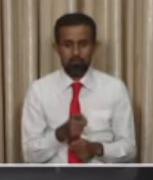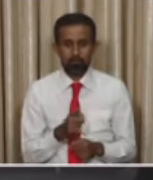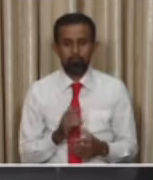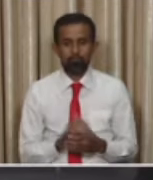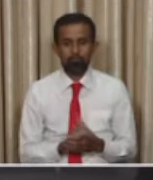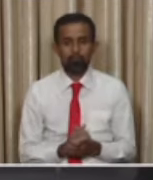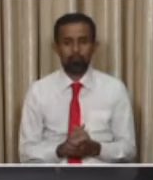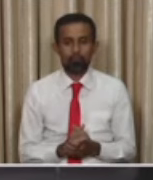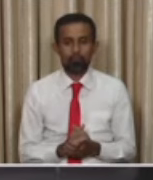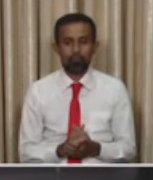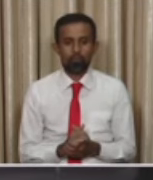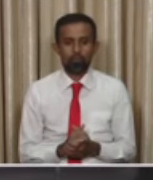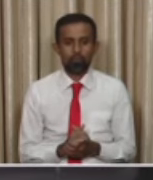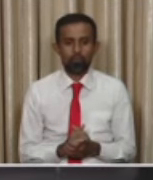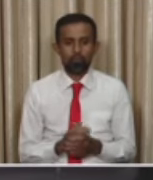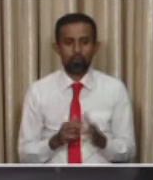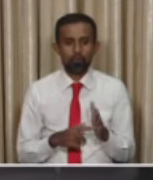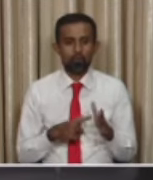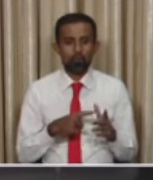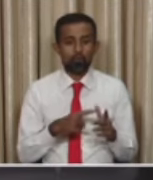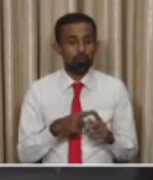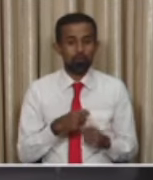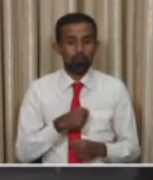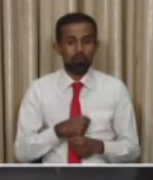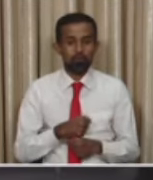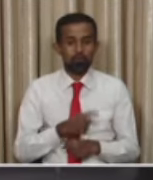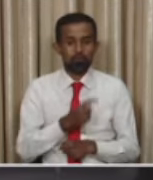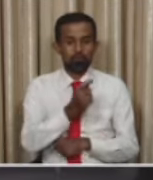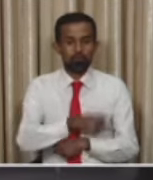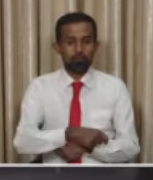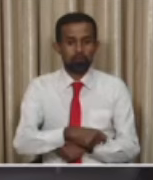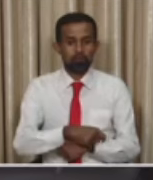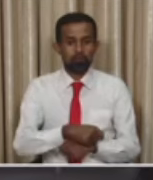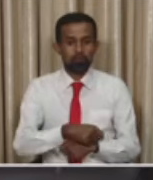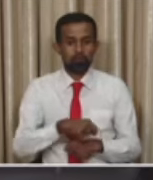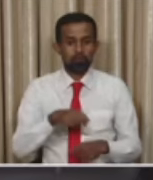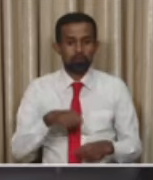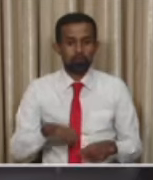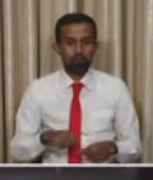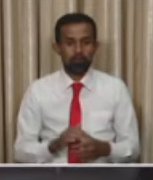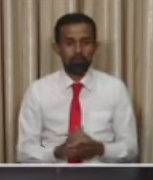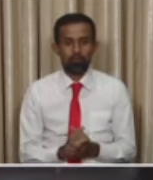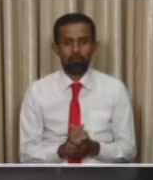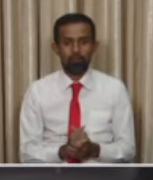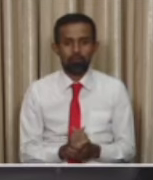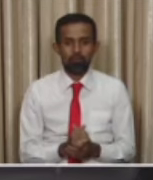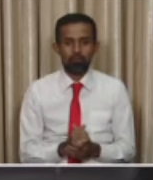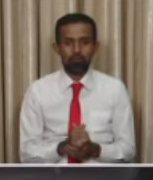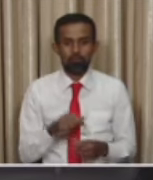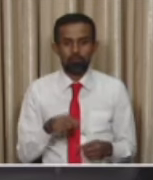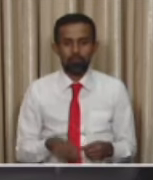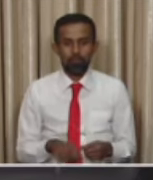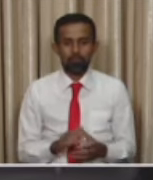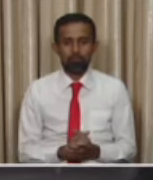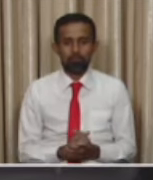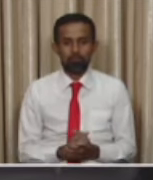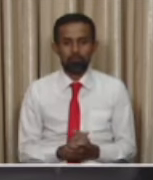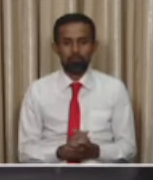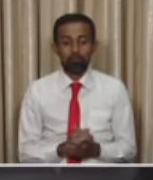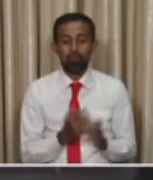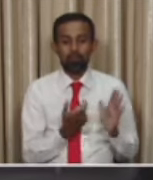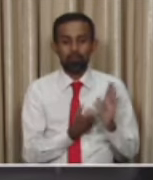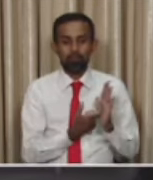දැන් බදු අය කිරීමකමක් නැහැ. හැබැයි රජය හදපු නීතිය, කඩන එක තමයි ප්‍රශ්නේ. බන්දු මේ සියඹලා පිටිය